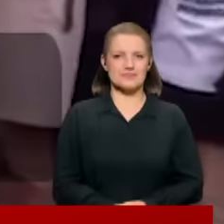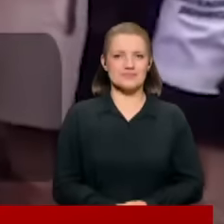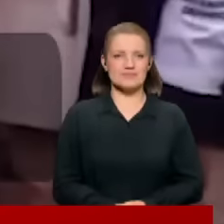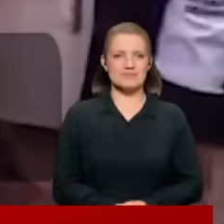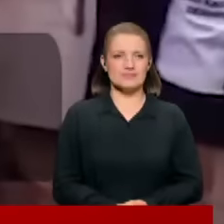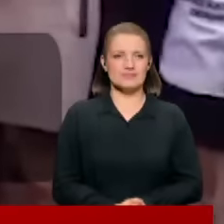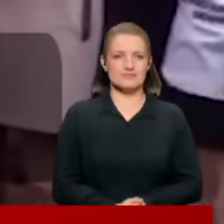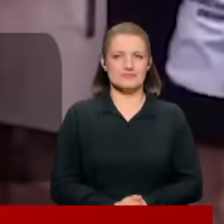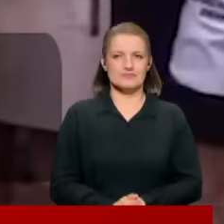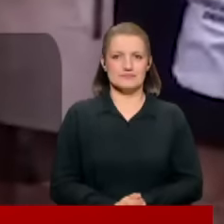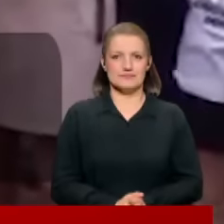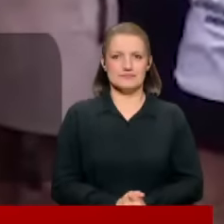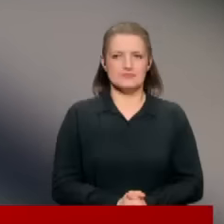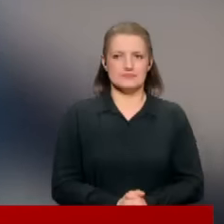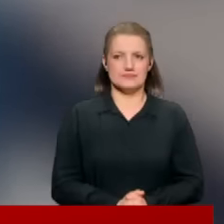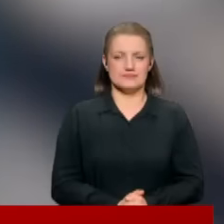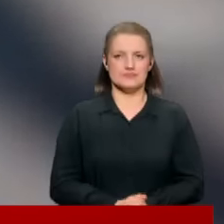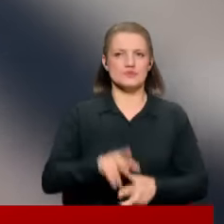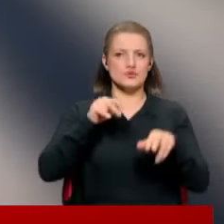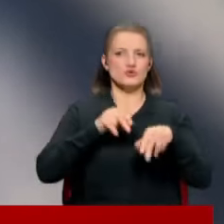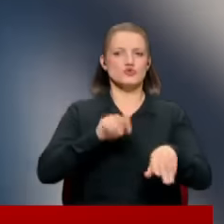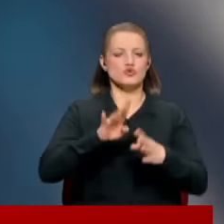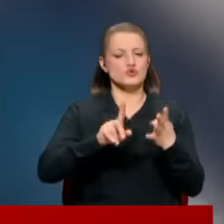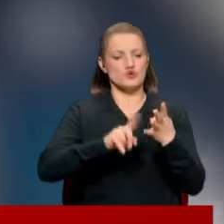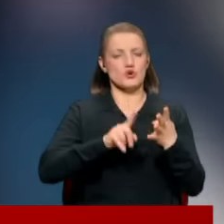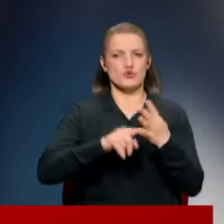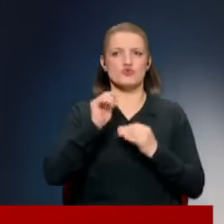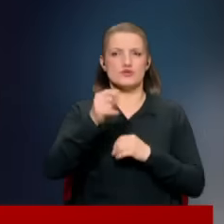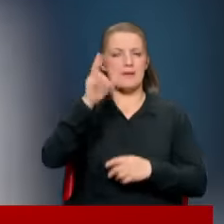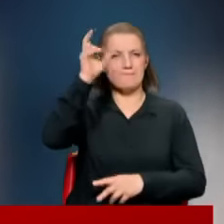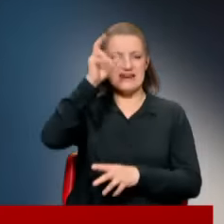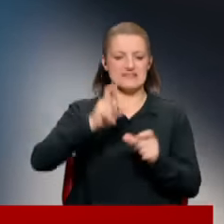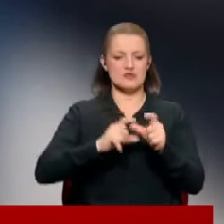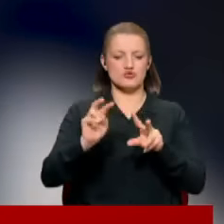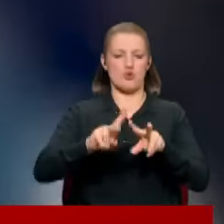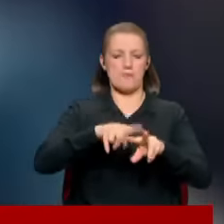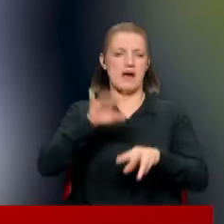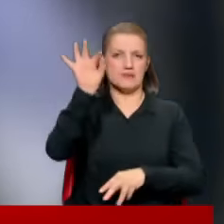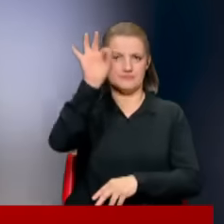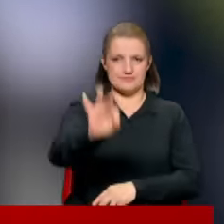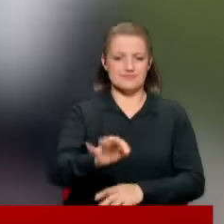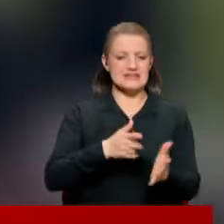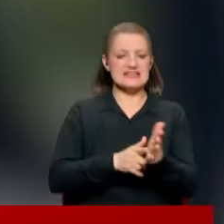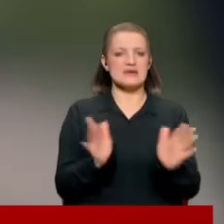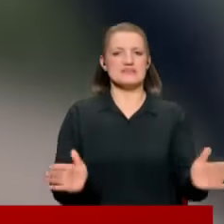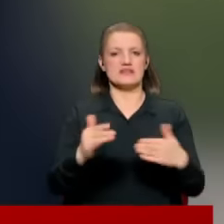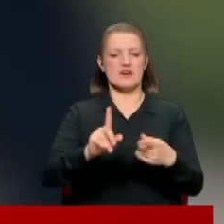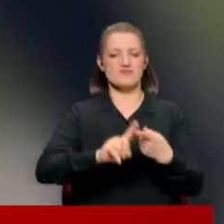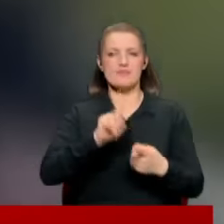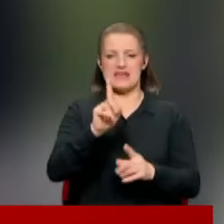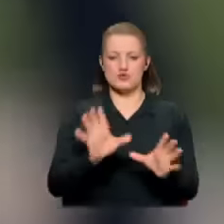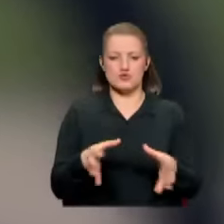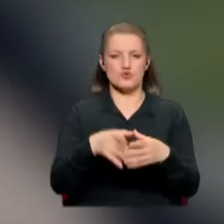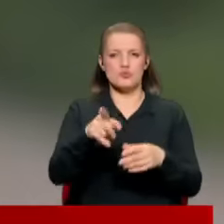hakları yenilen işçilerin yürüyüşüdür. Yürüyüşün dördüncü gününde Manisa Soma'ya ulaştı kadınlar. Tarım sendikası ve bir